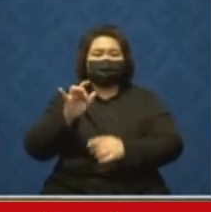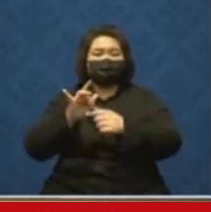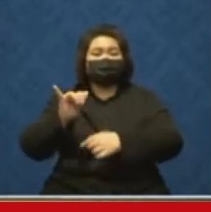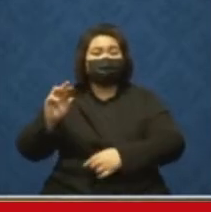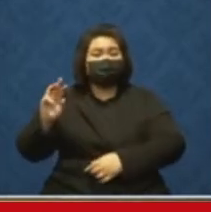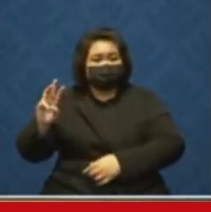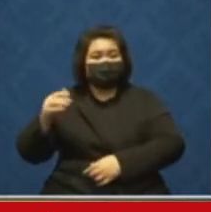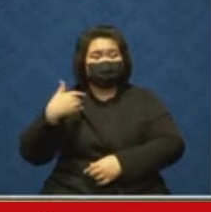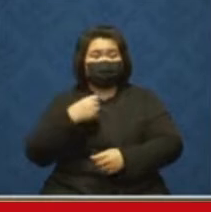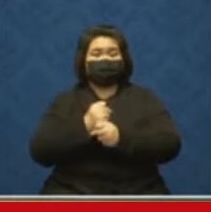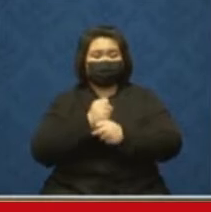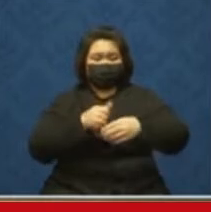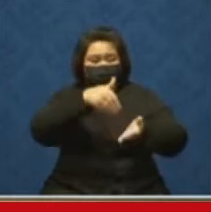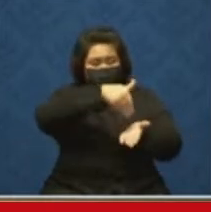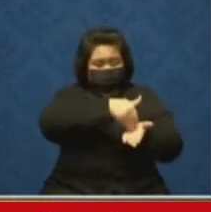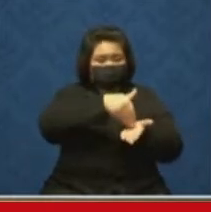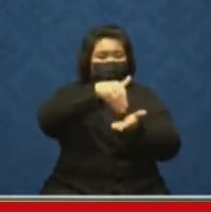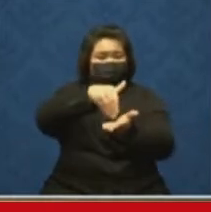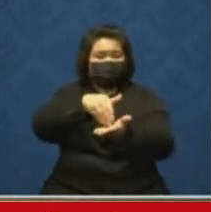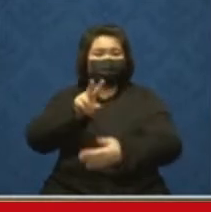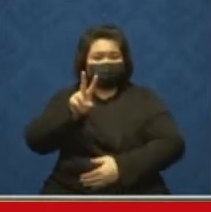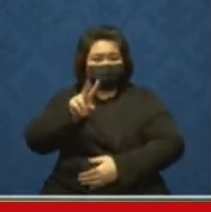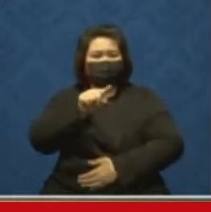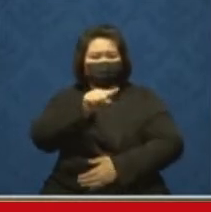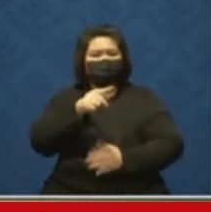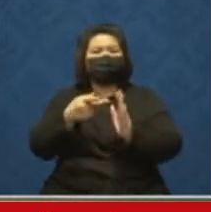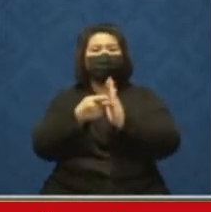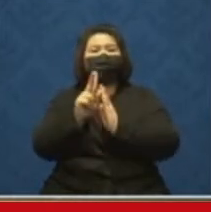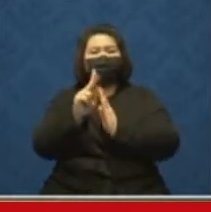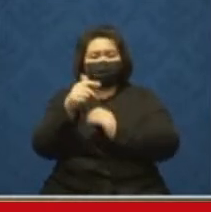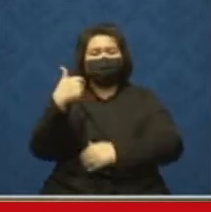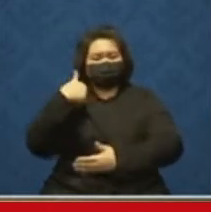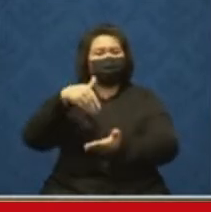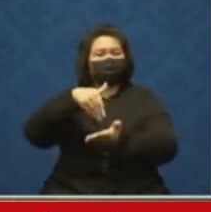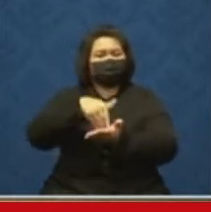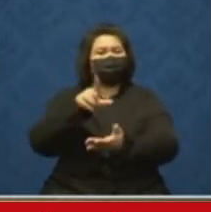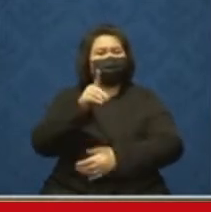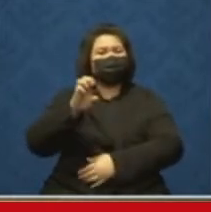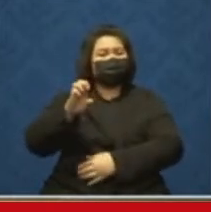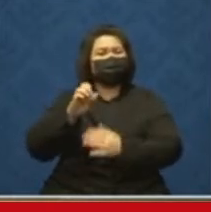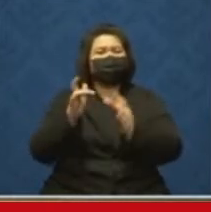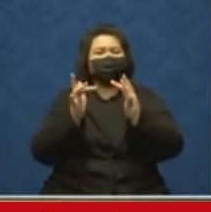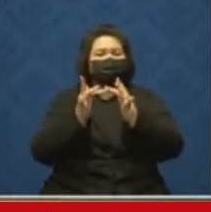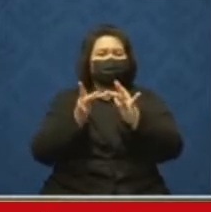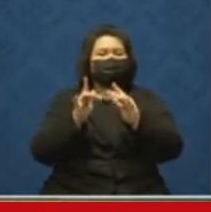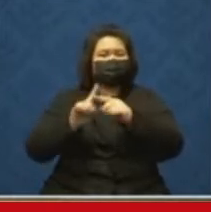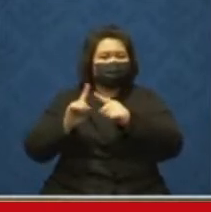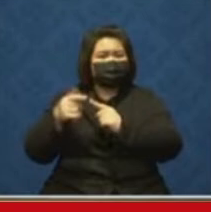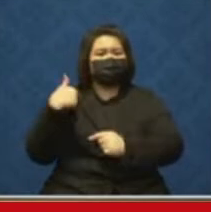มี 2รงครัมี 2 จุดนะครับจัหวดขนแ่นเี่ยได้สนย์ 2 แ่ง